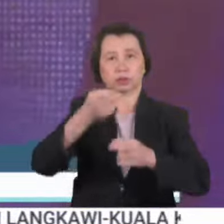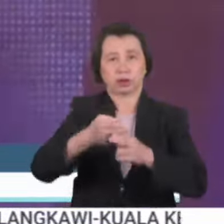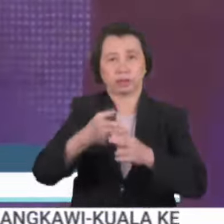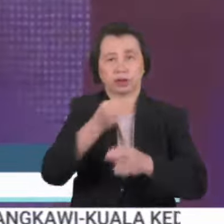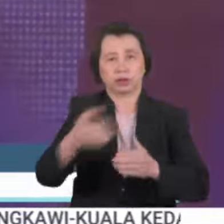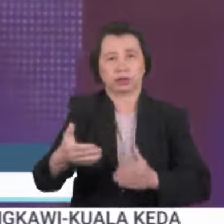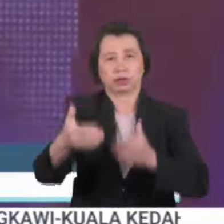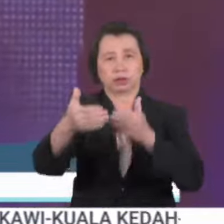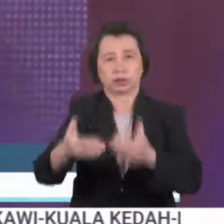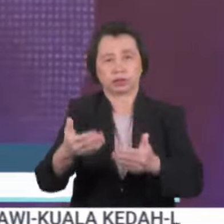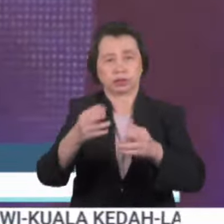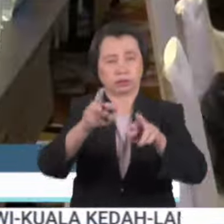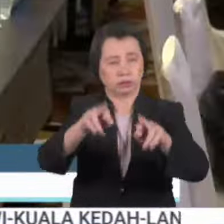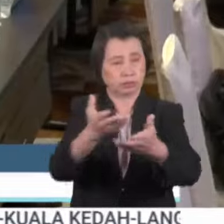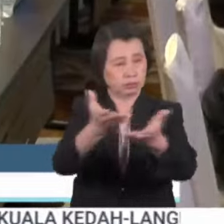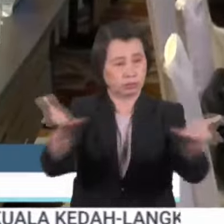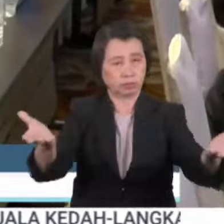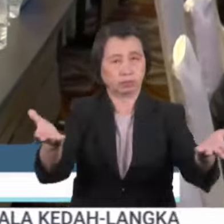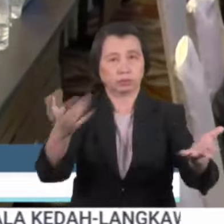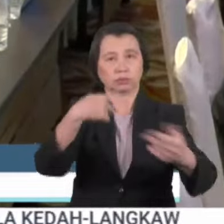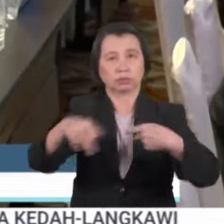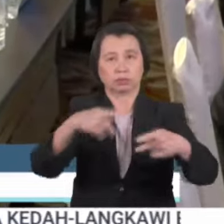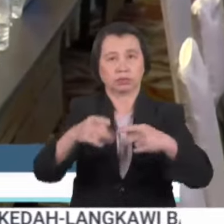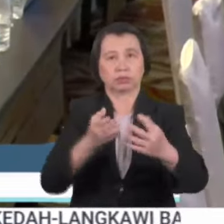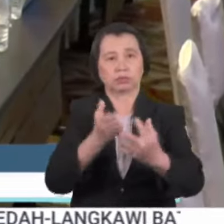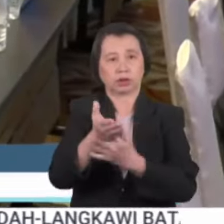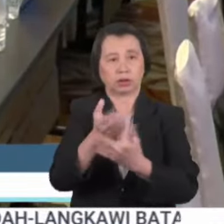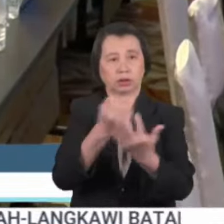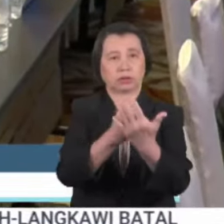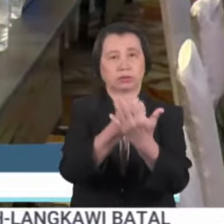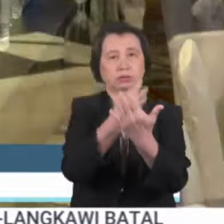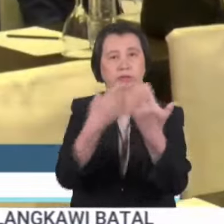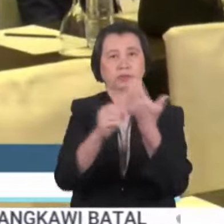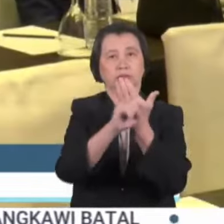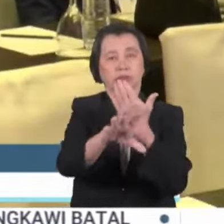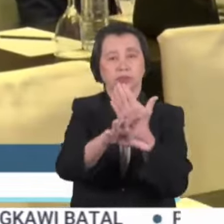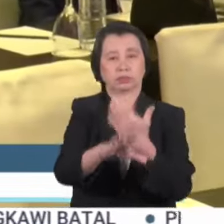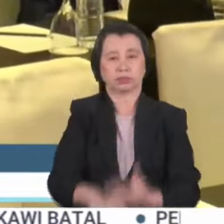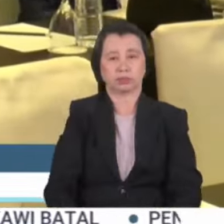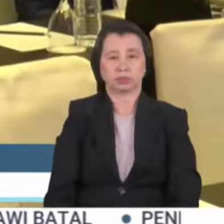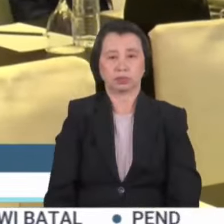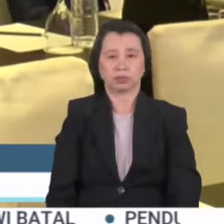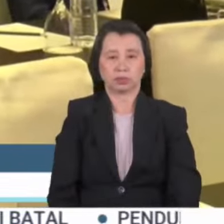dan mendekati audiens sasaran menerusi media sosial.